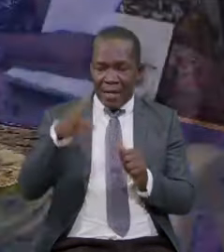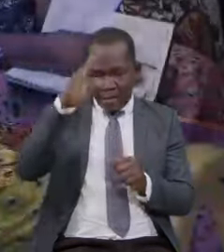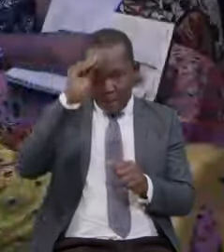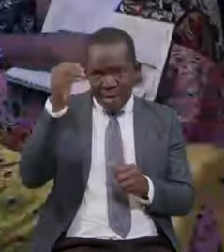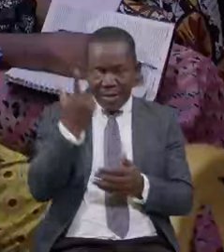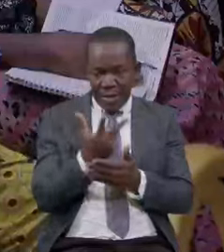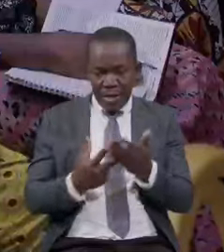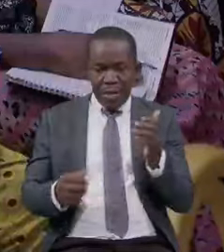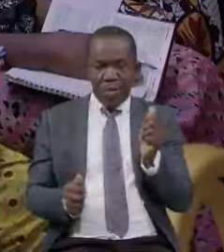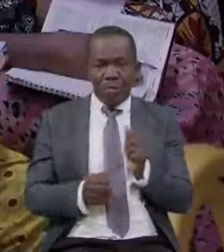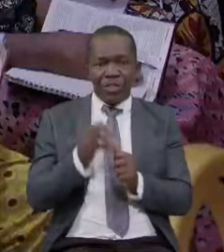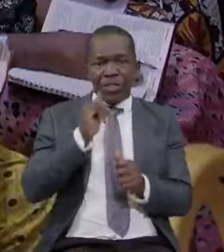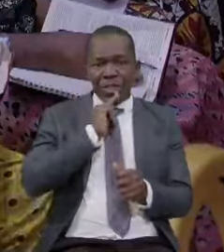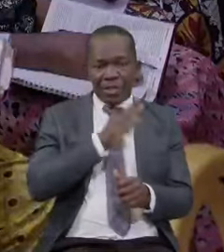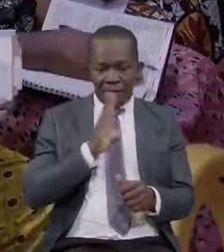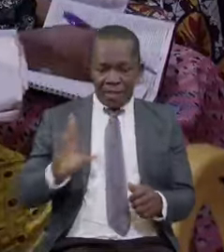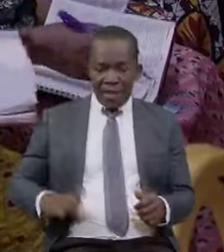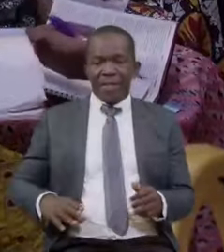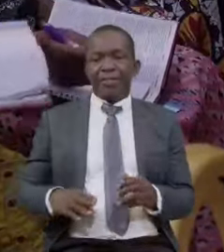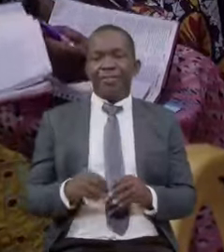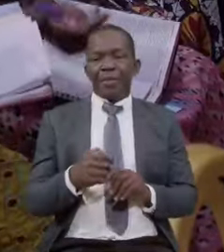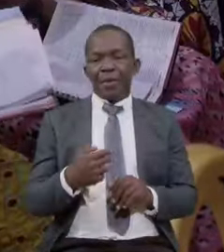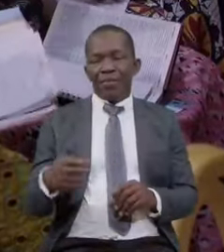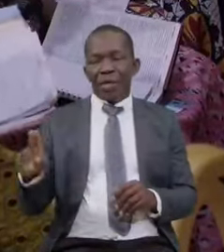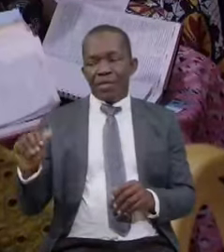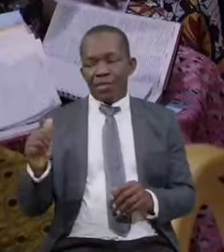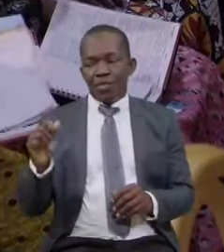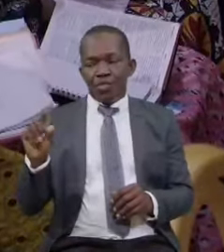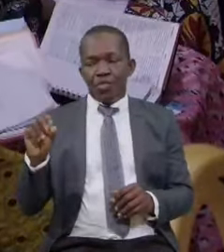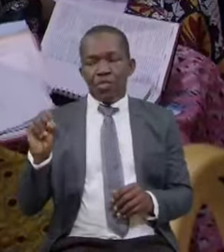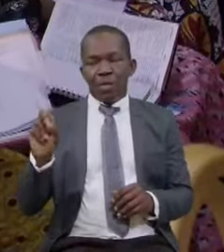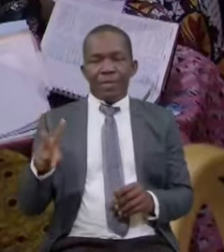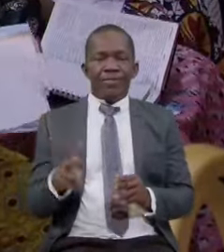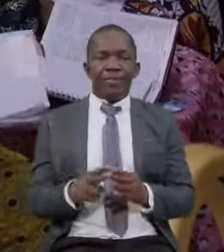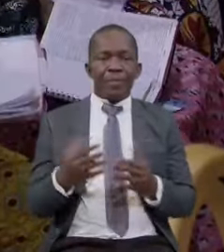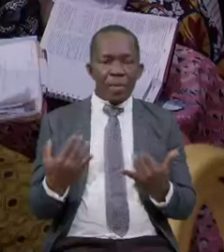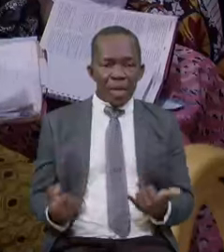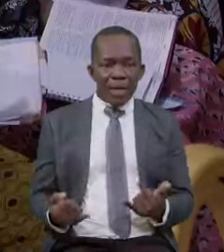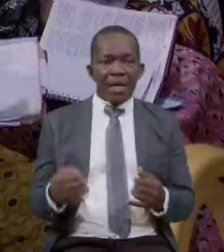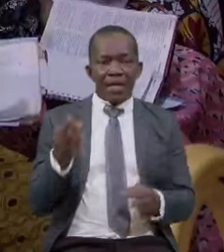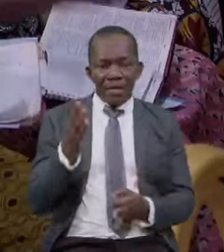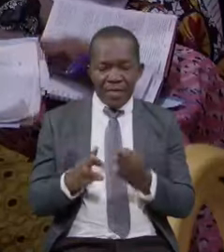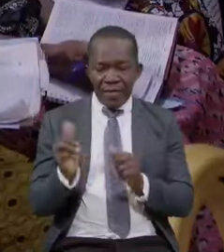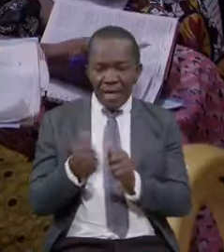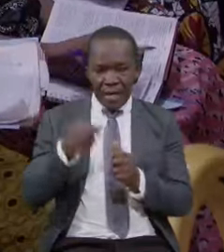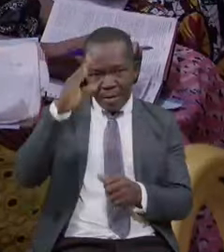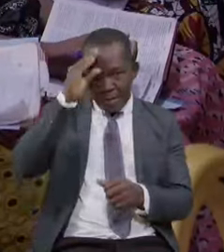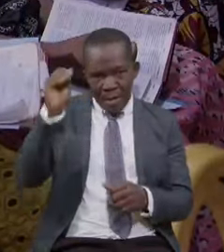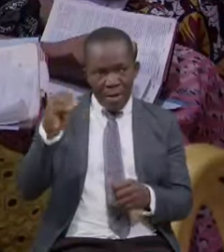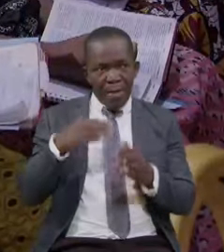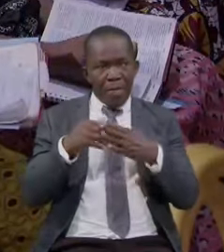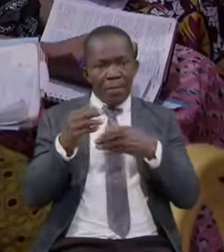Jésus-Christ verset 12 verset 12 or si quelqu'un bâtit sur ce